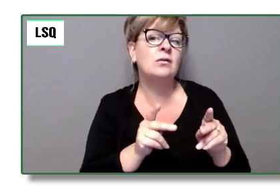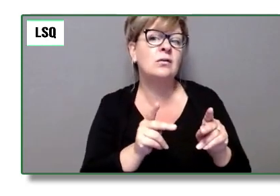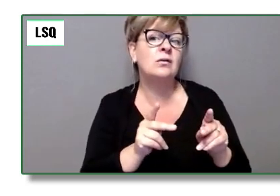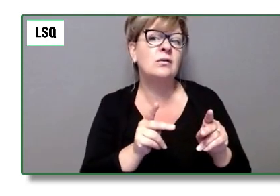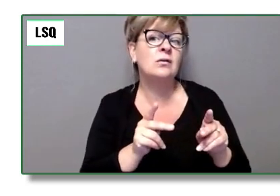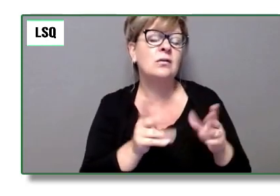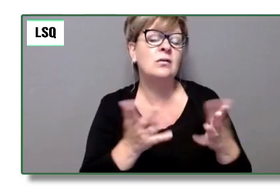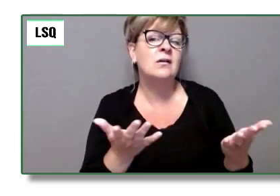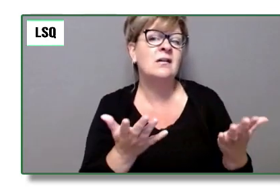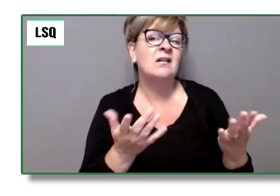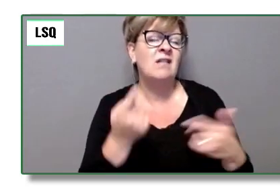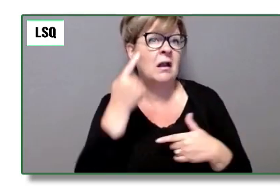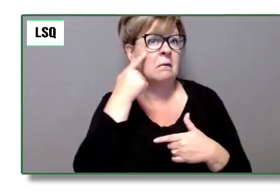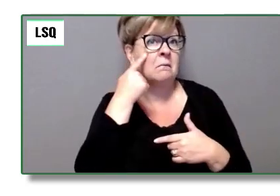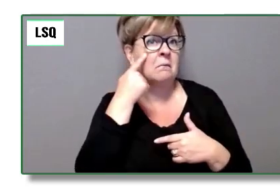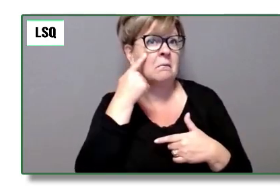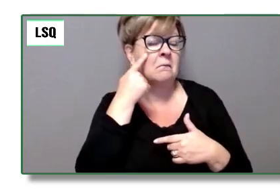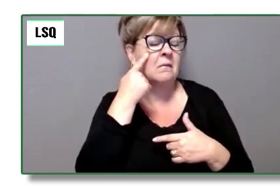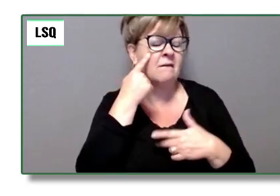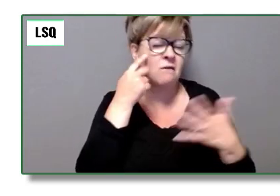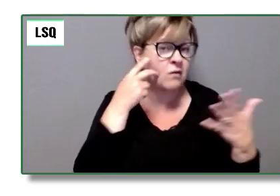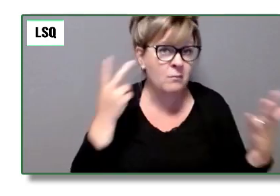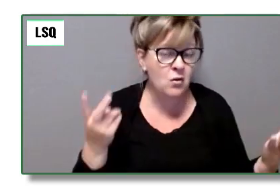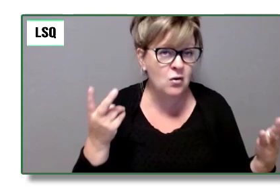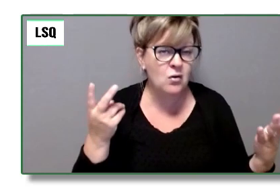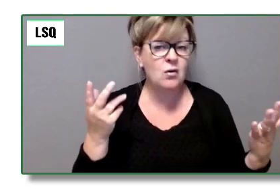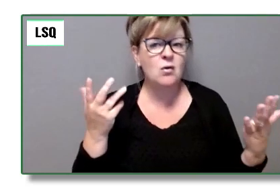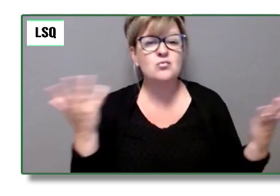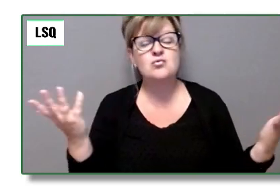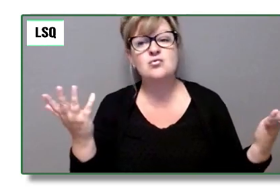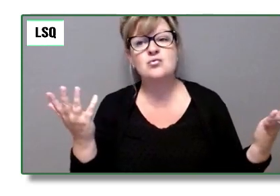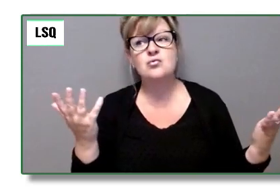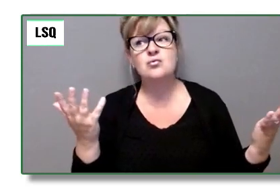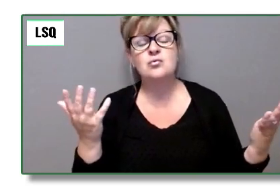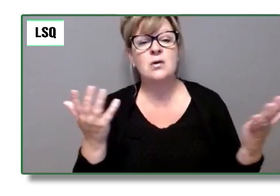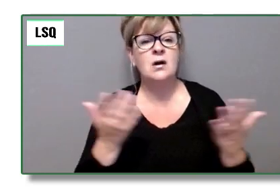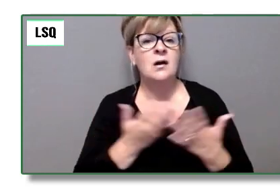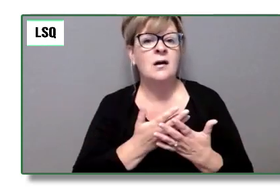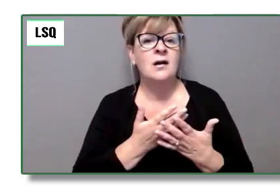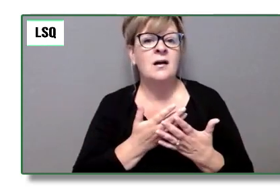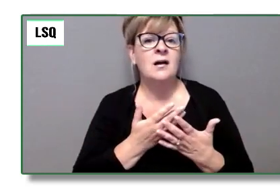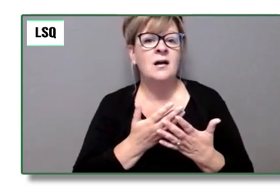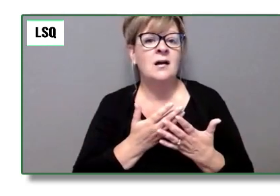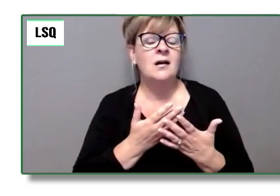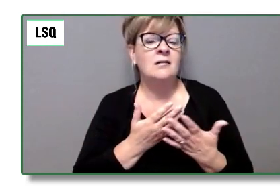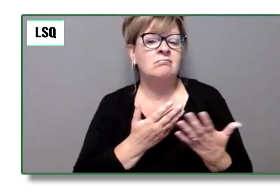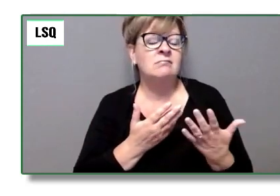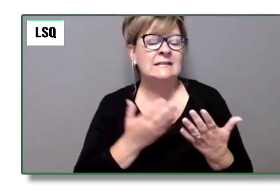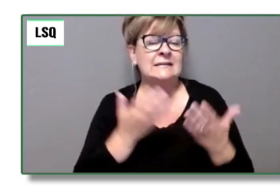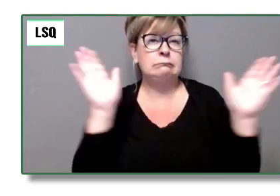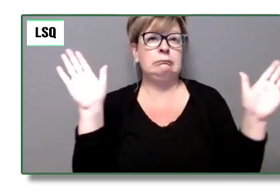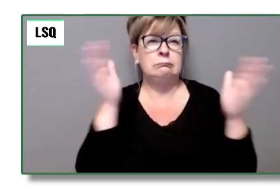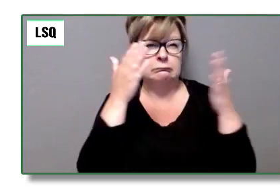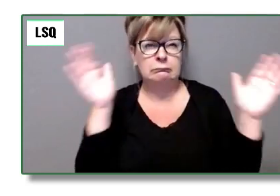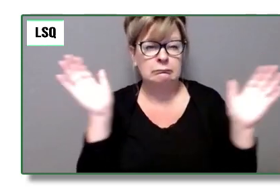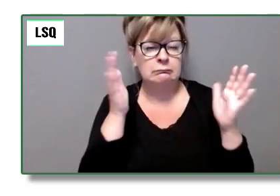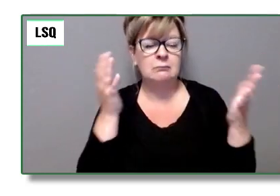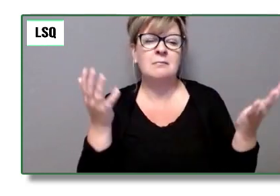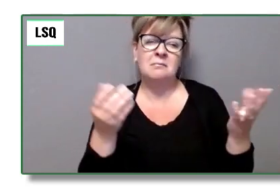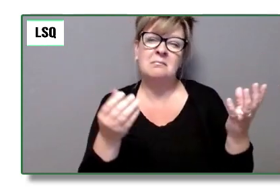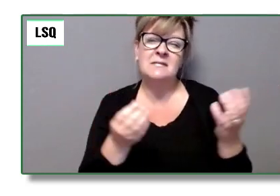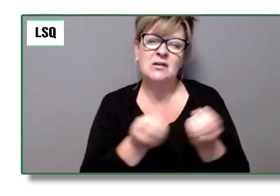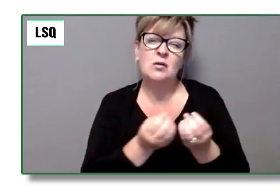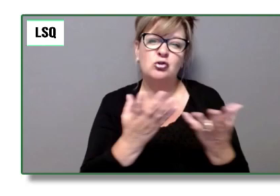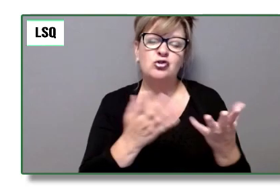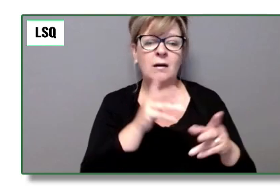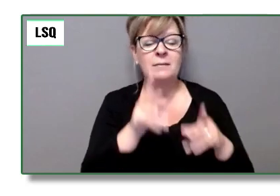visuelle légère et il y a de plus en plus de personnes qui vivent avec un handicap, surtout lorsque la population vieillit. C'est utile pour tous. Et d'ailleurs,